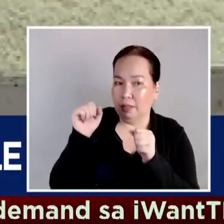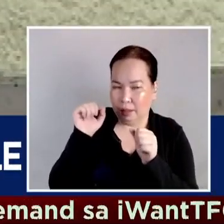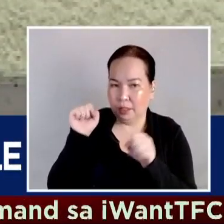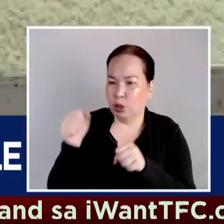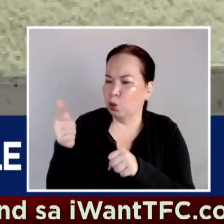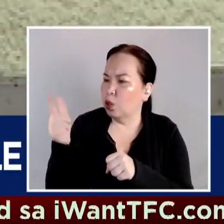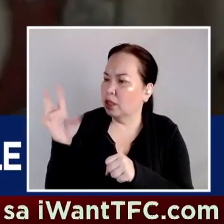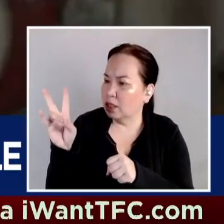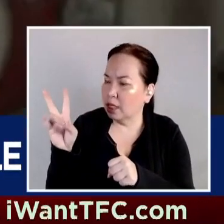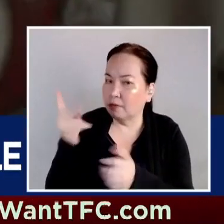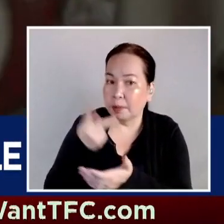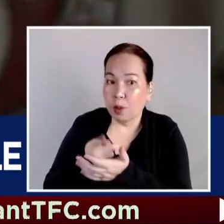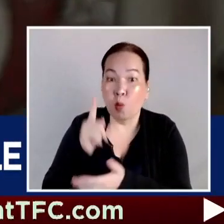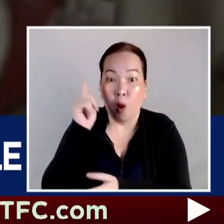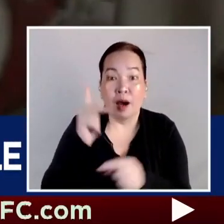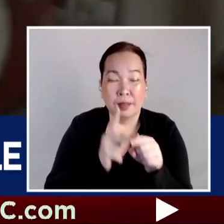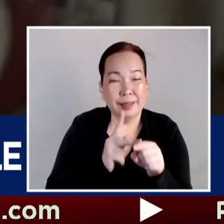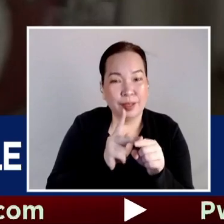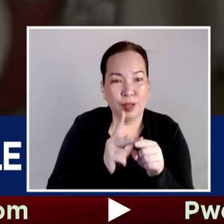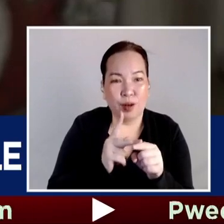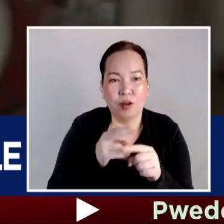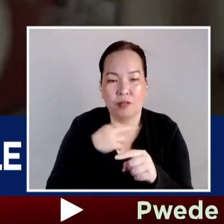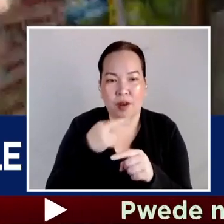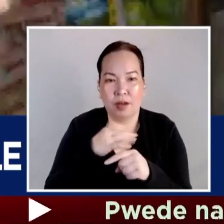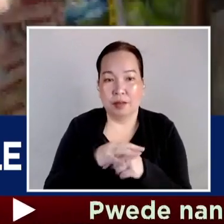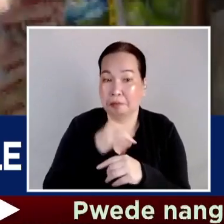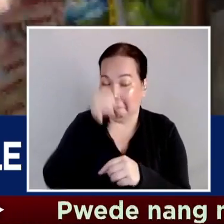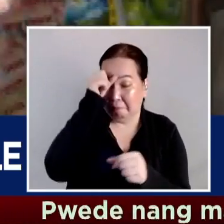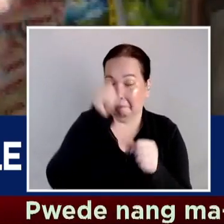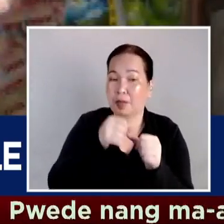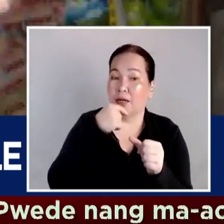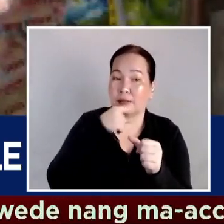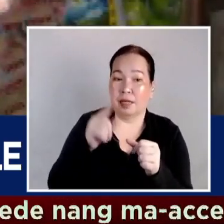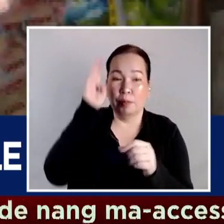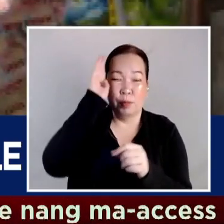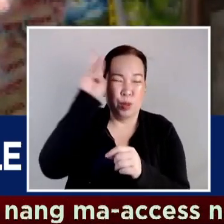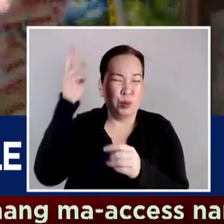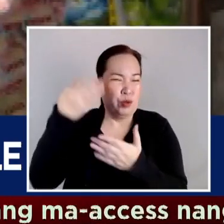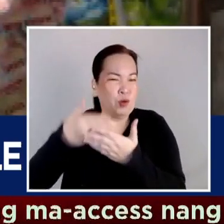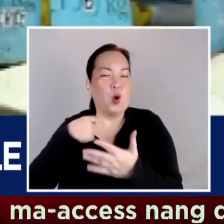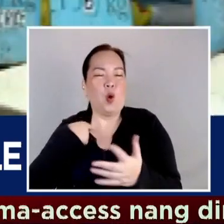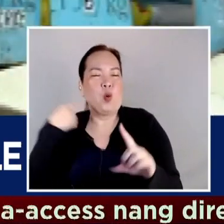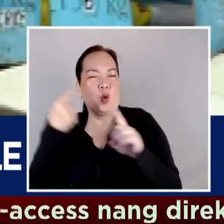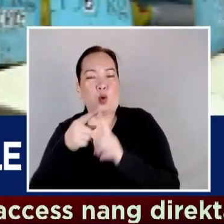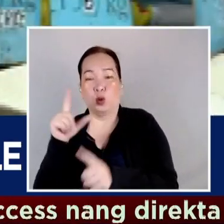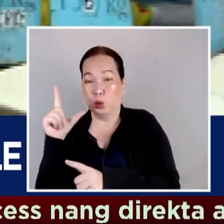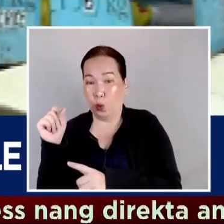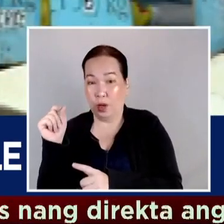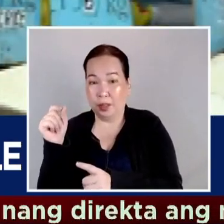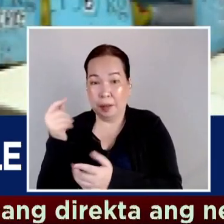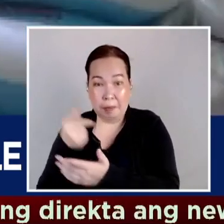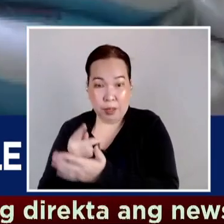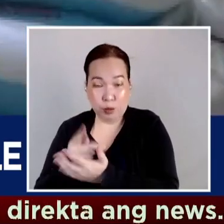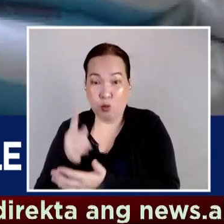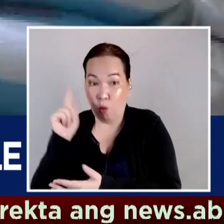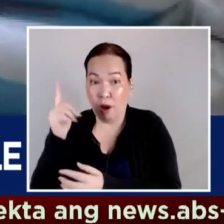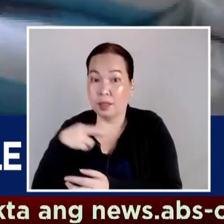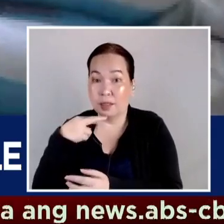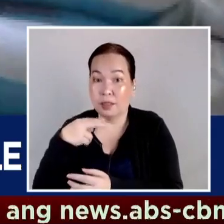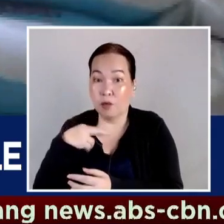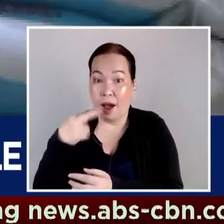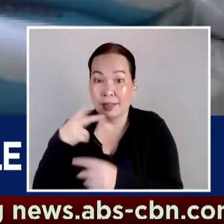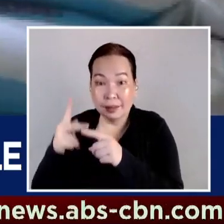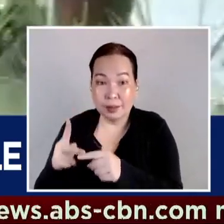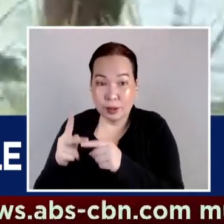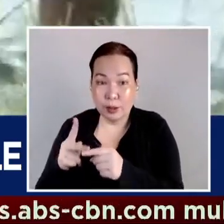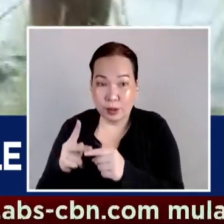sinabi ni Marcos noong kampanya na layo niyang mapababa ang presyo ng bigas ng hanggang 20 pesos. Pero bukod sa presyo ng bigas, haharapin